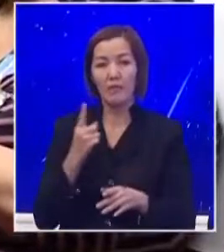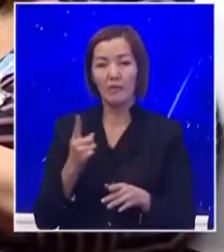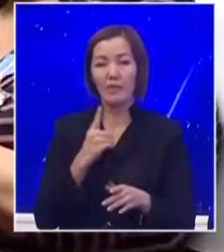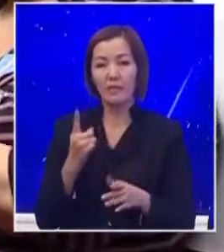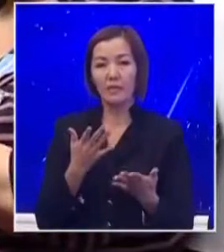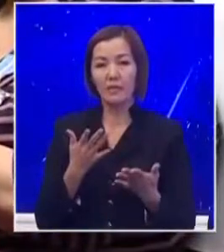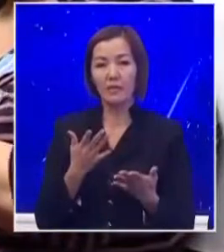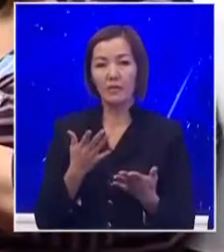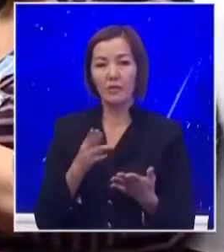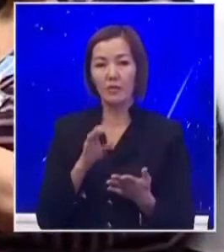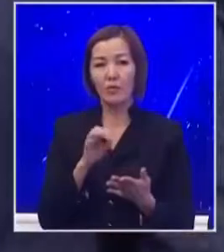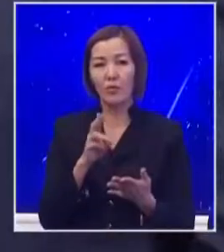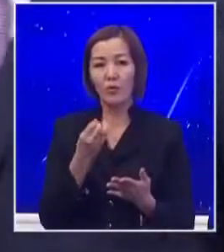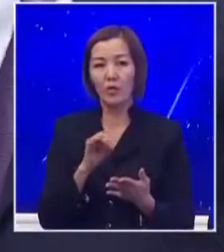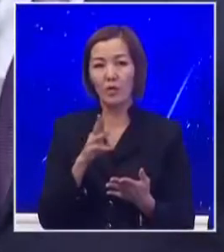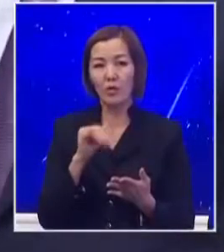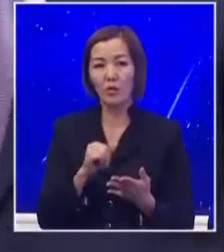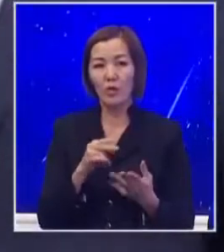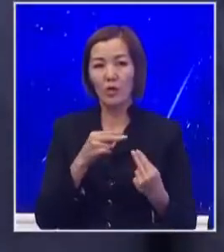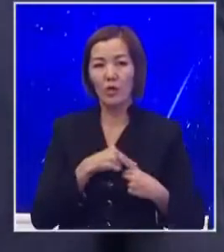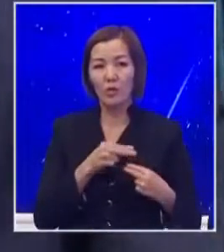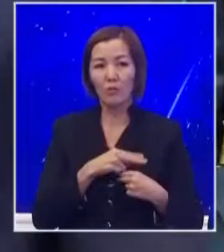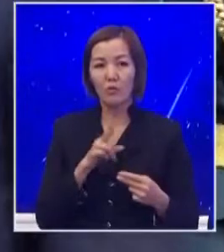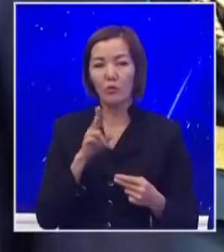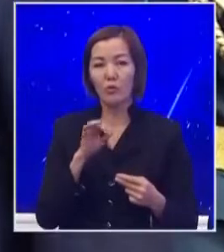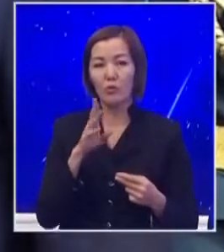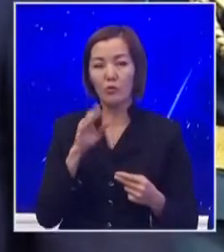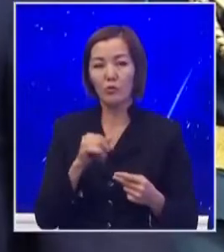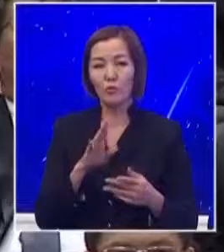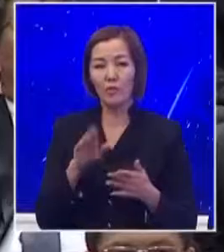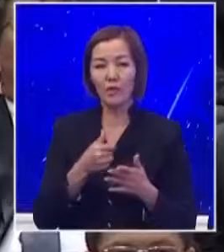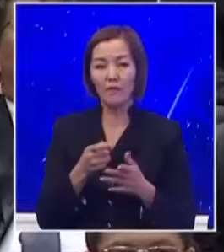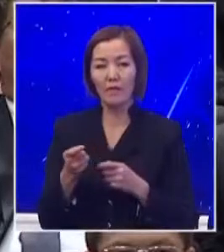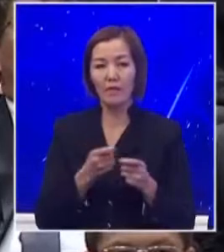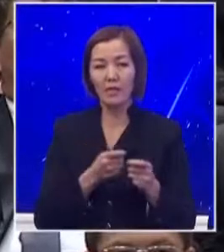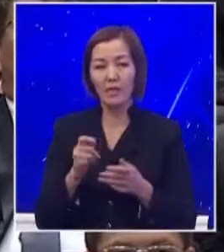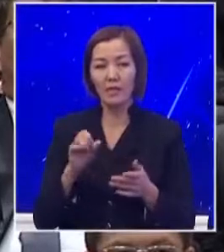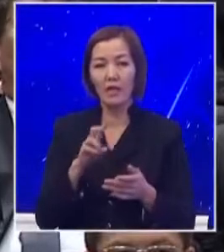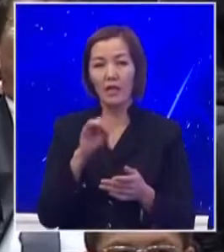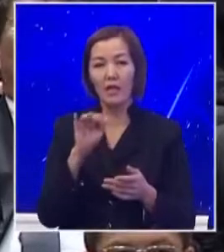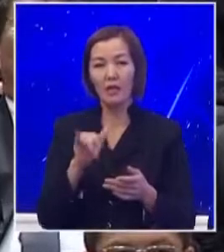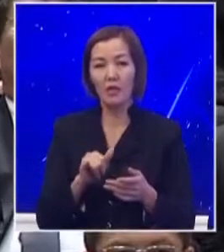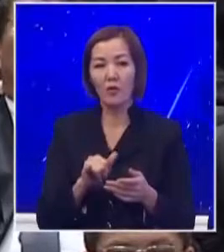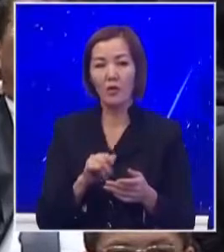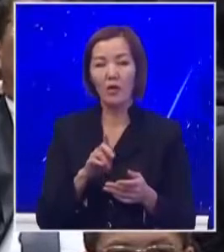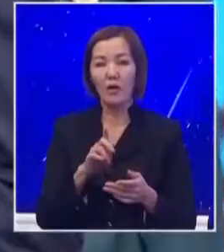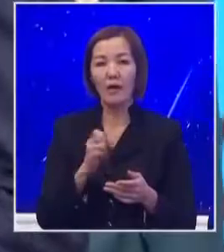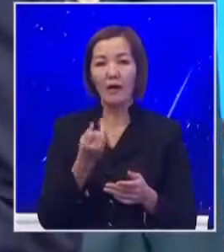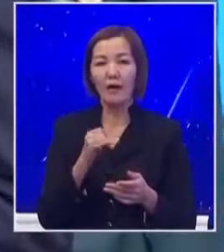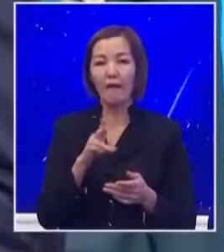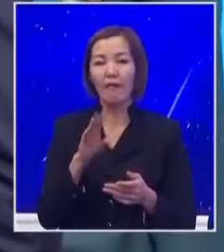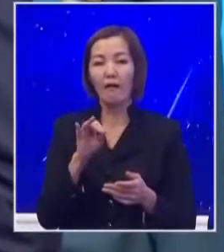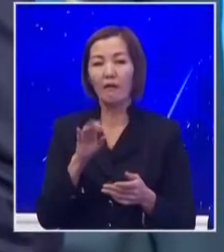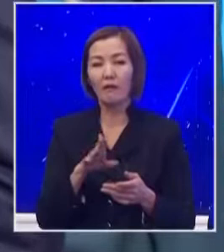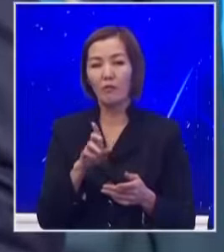озеленению Талдыкурган Коркейту и рабочий Коксу СНДН Компани. Главный редактор газеты «Алатау» Айтакын Булгаков получил звание